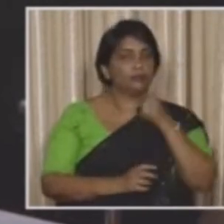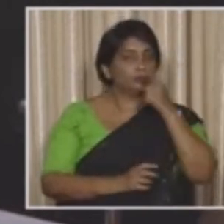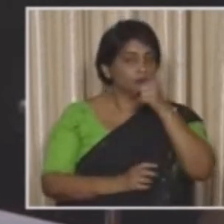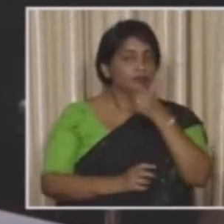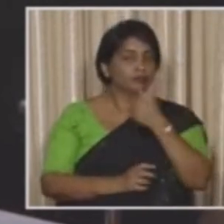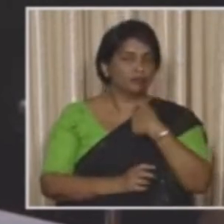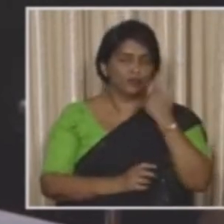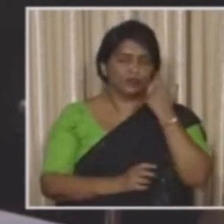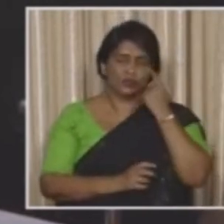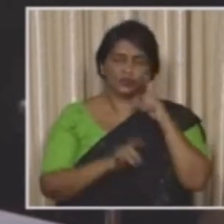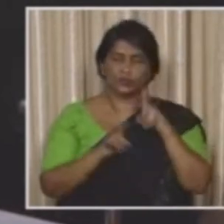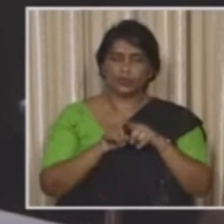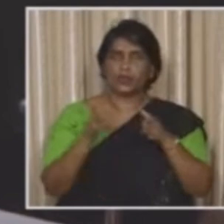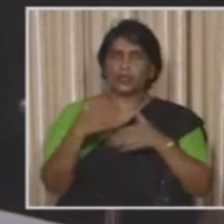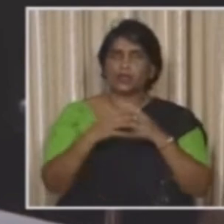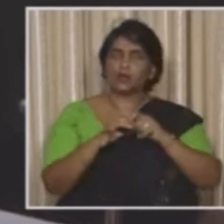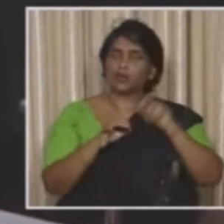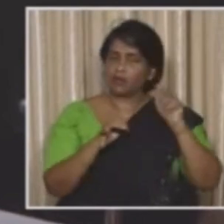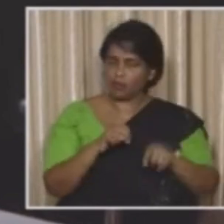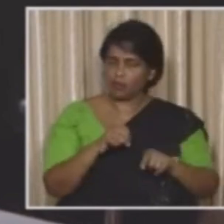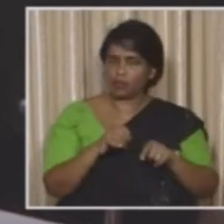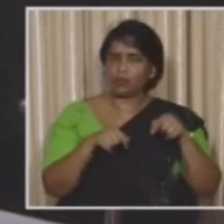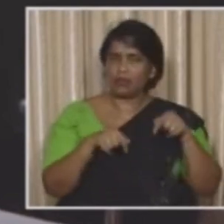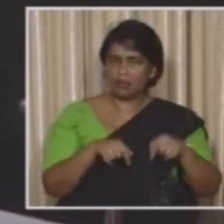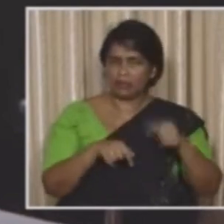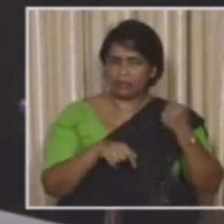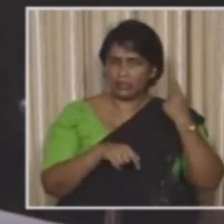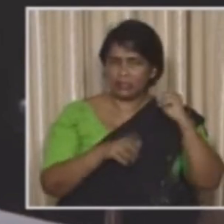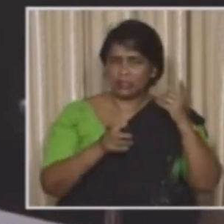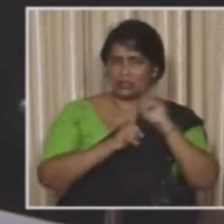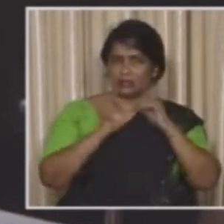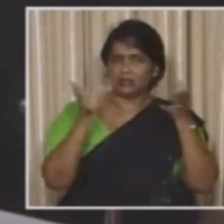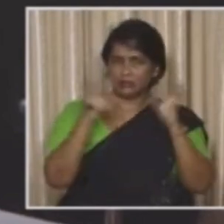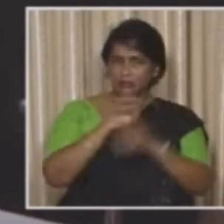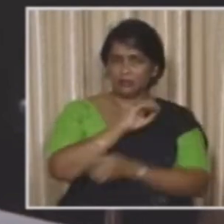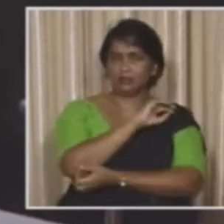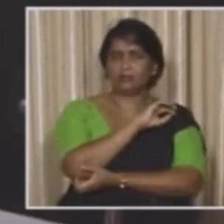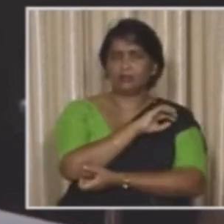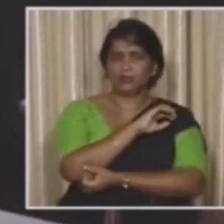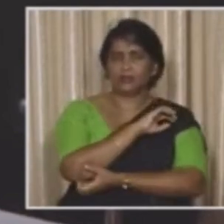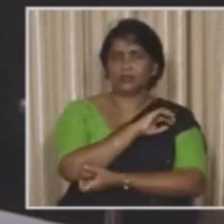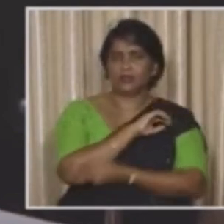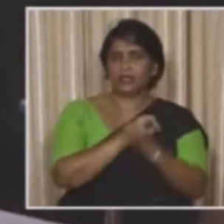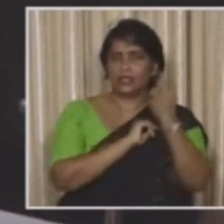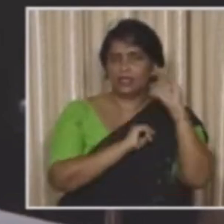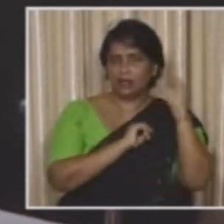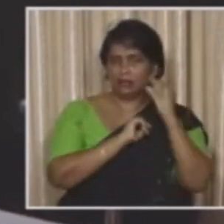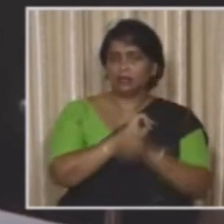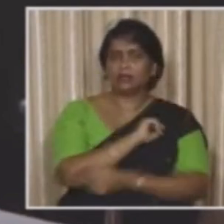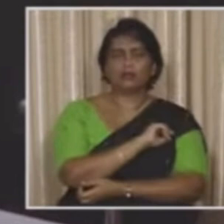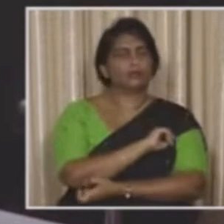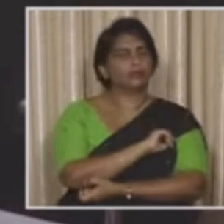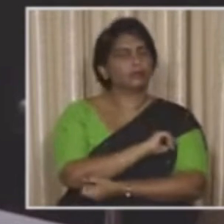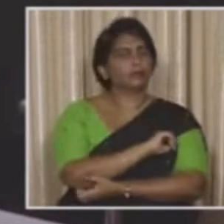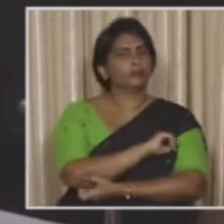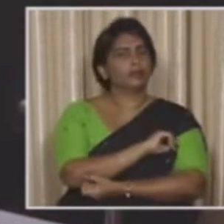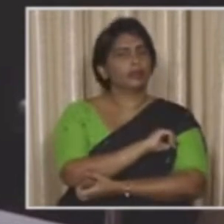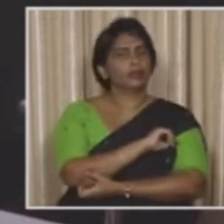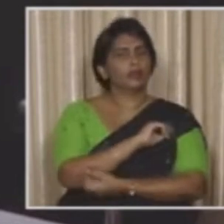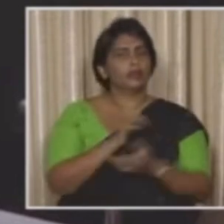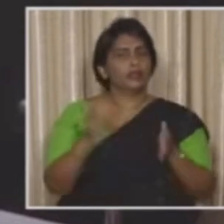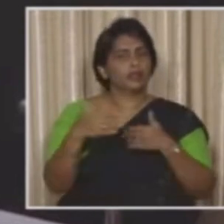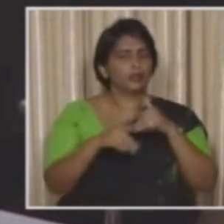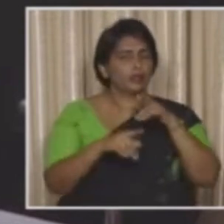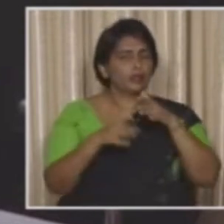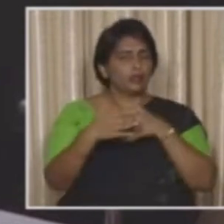තමුන්වහන්සේලා මම දන්න විදියට කැබිනට් මණ්ඩලය අද ඊයේද රැස් වුණා. ඊයේ හවස වෙන්නේ නැති. මම දන්න විදියට කැබිනට් මණ්ඩලයට මෙන්න මේ